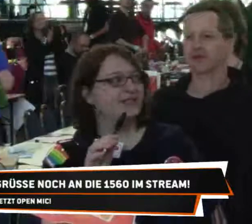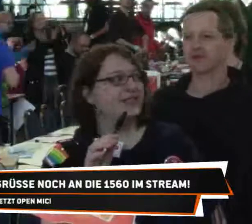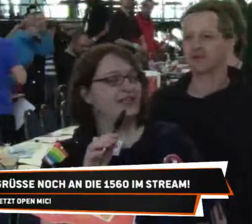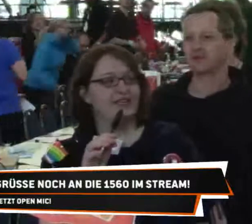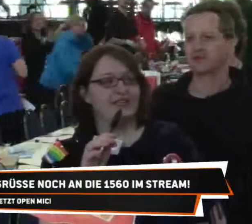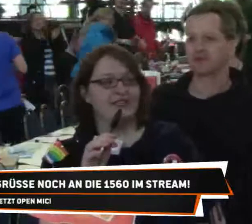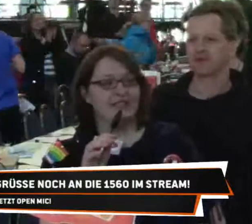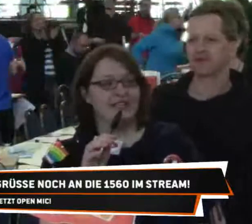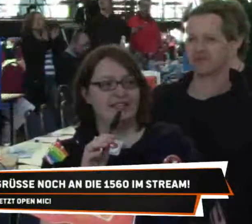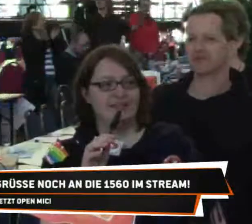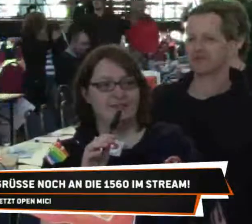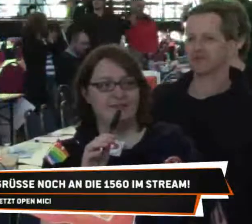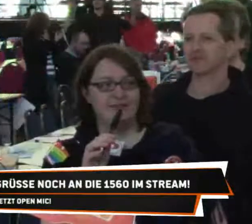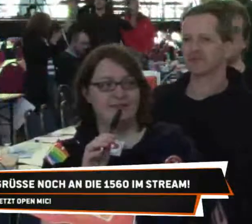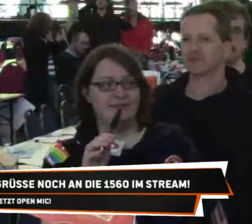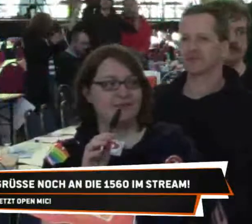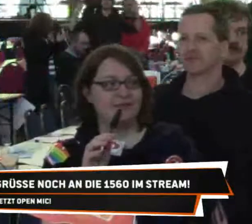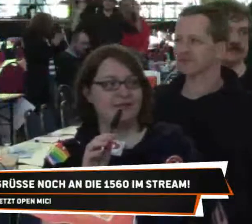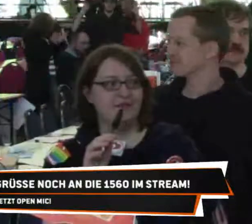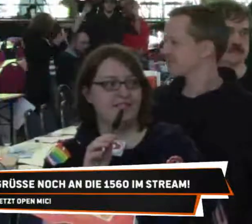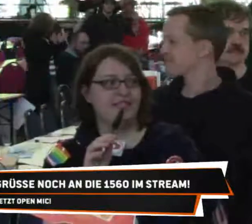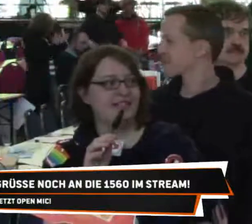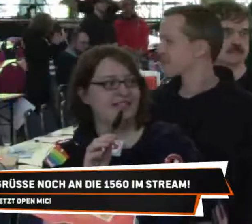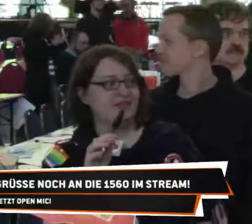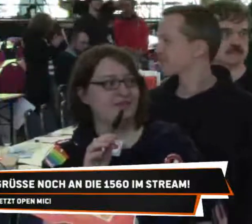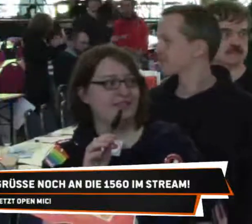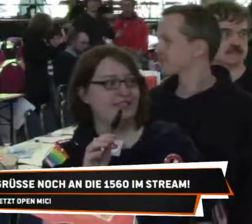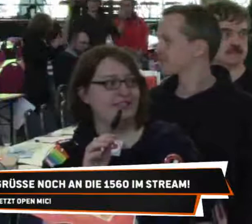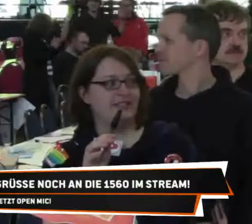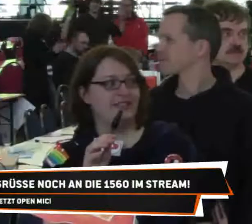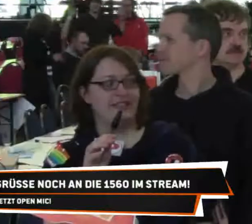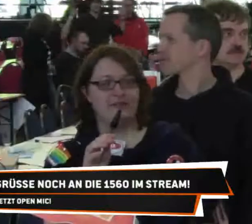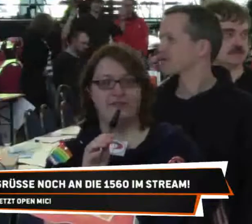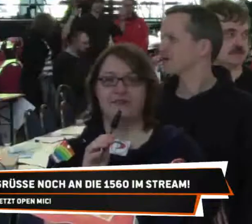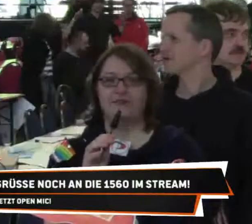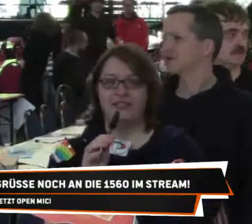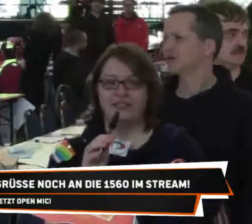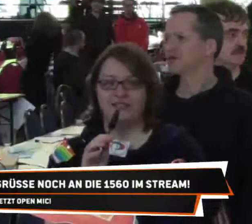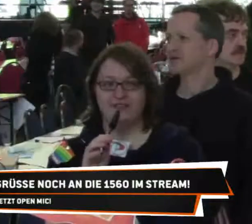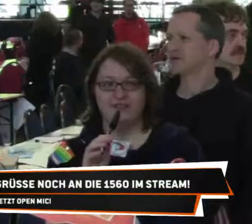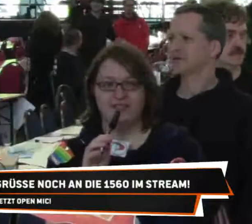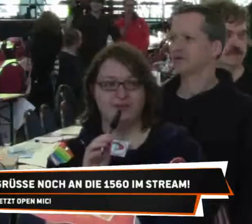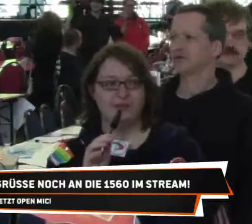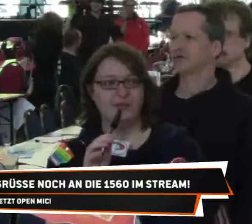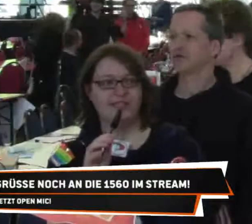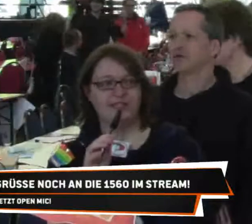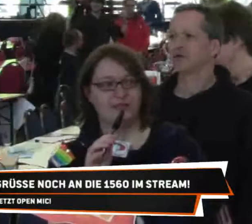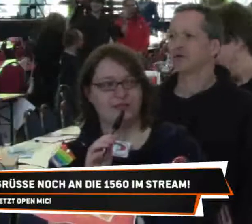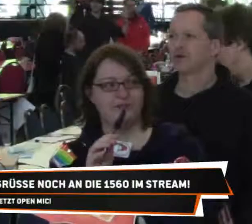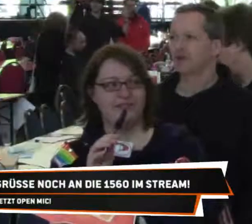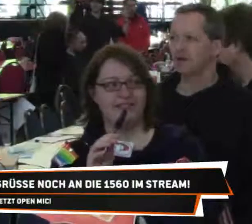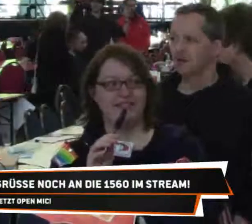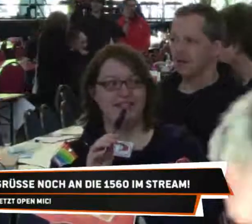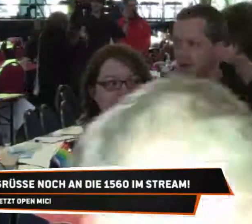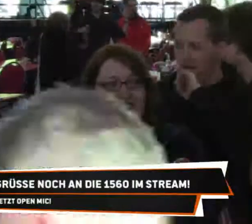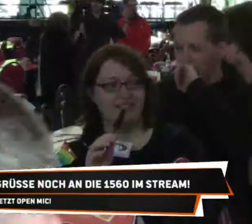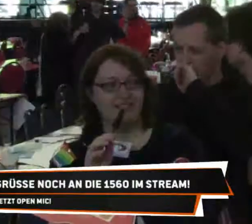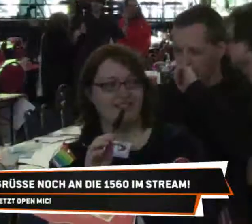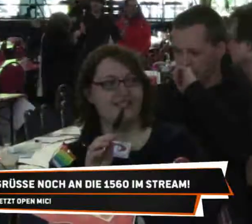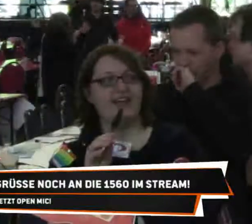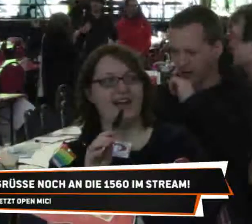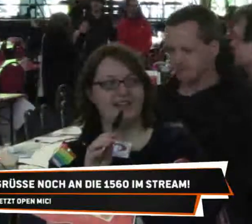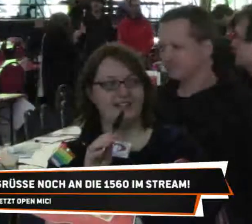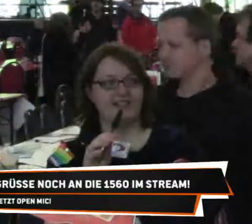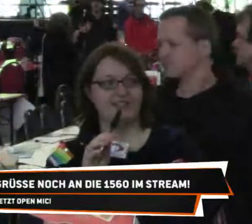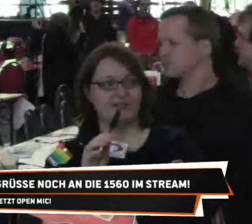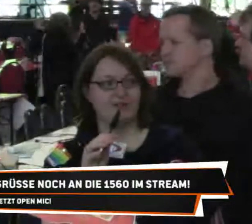kommen ich möchte alle darum bitten darauf hinzuweisen dass wenn wir in den Bundestag kommen dass dann endlich